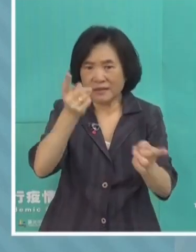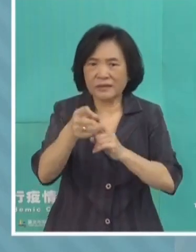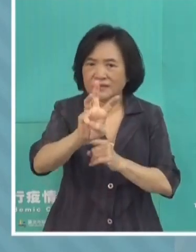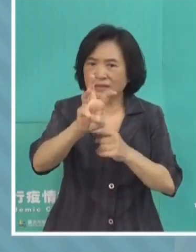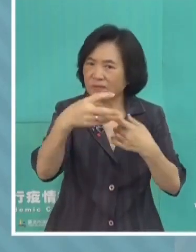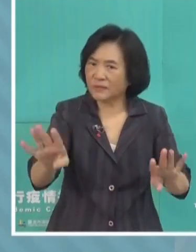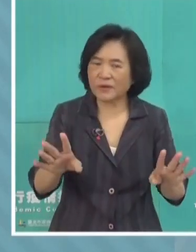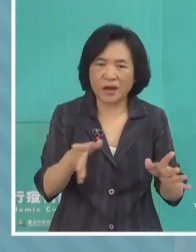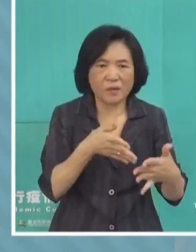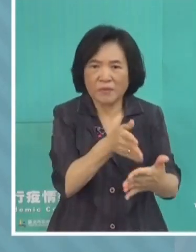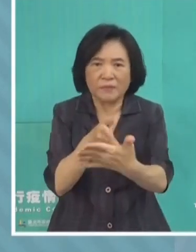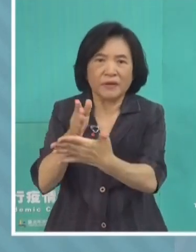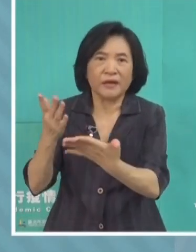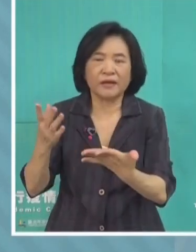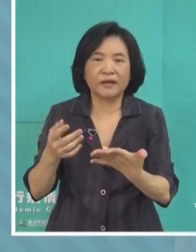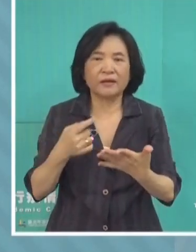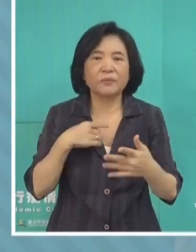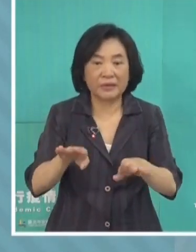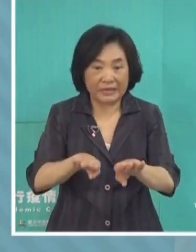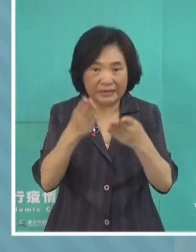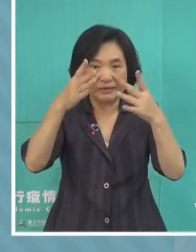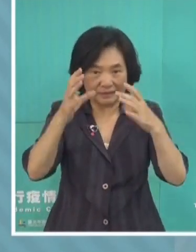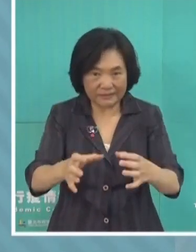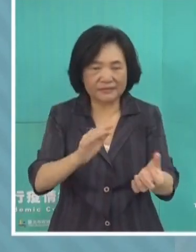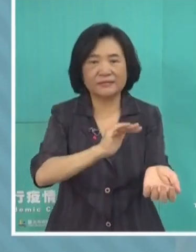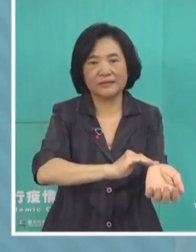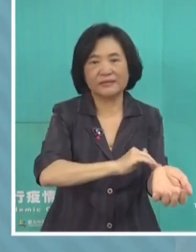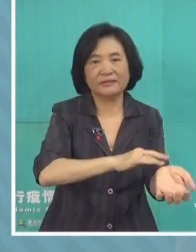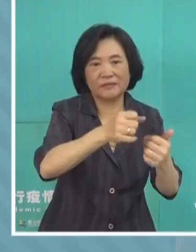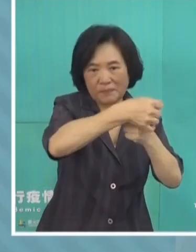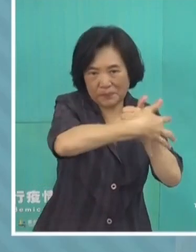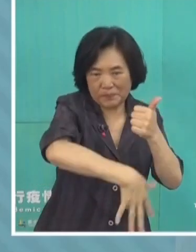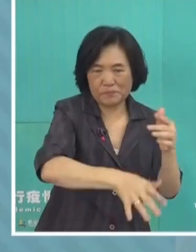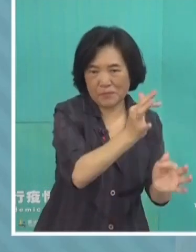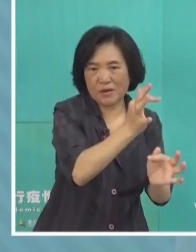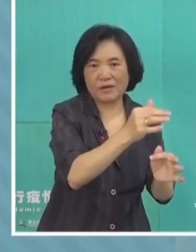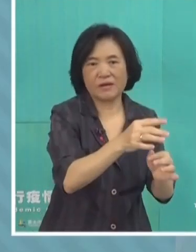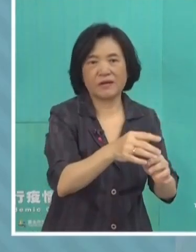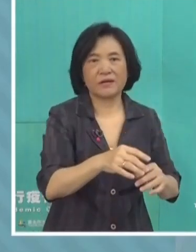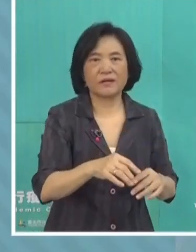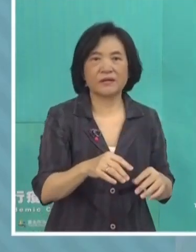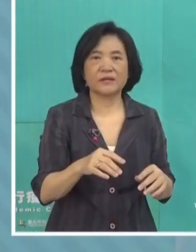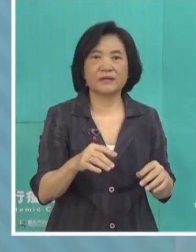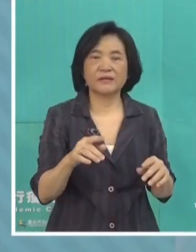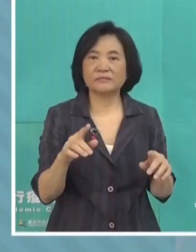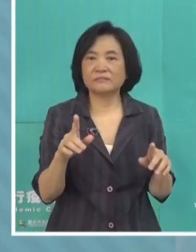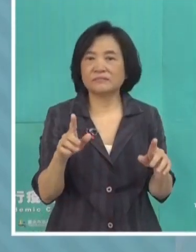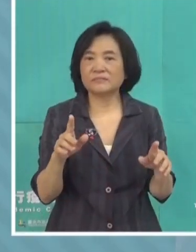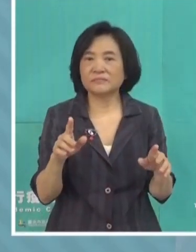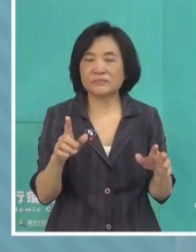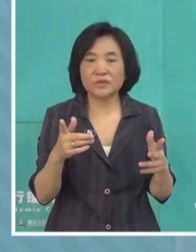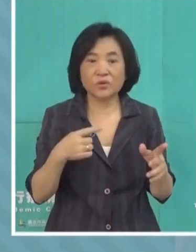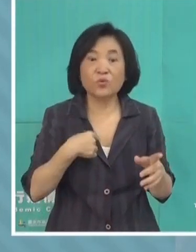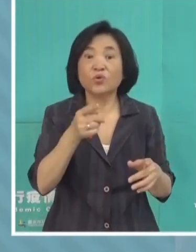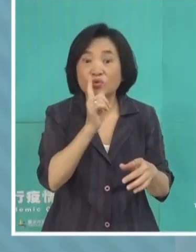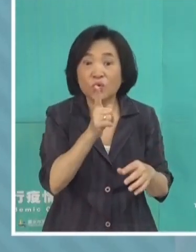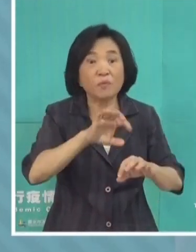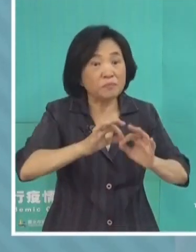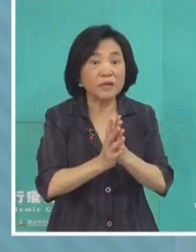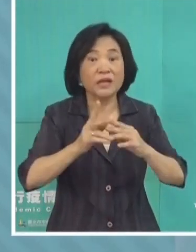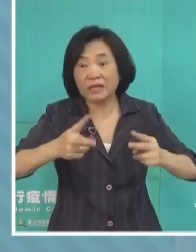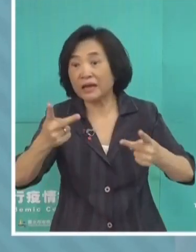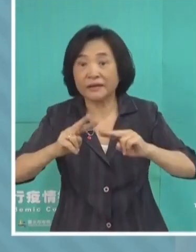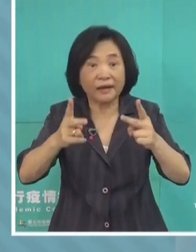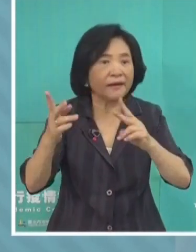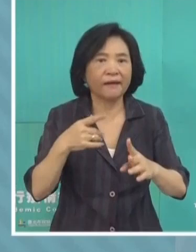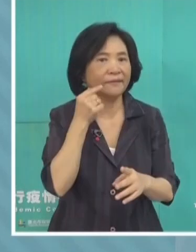上。我们一开始要先建立医院，医院的系统要扩张，这不是说你说变它就变。医院